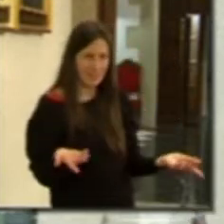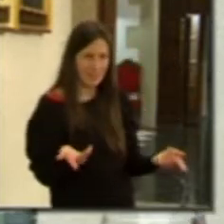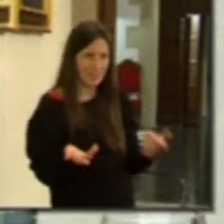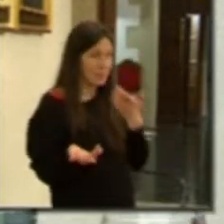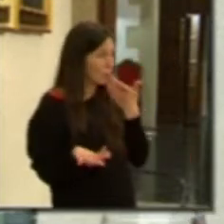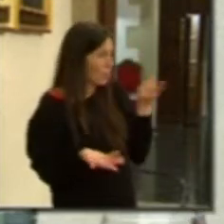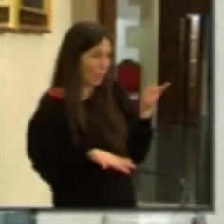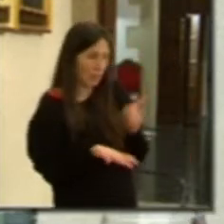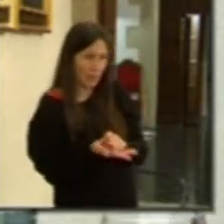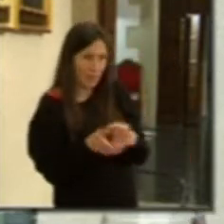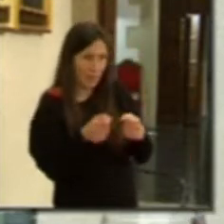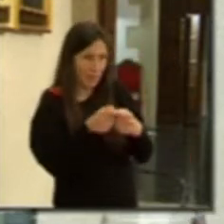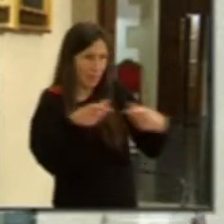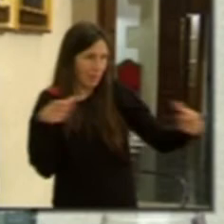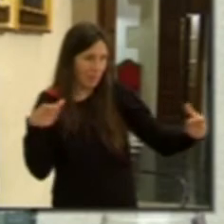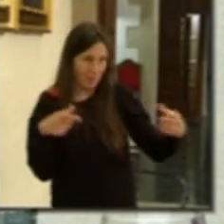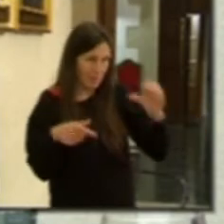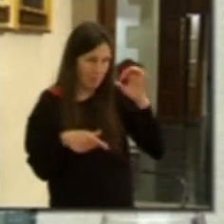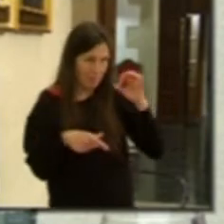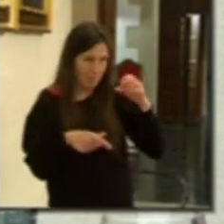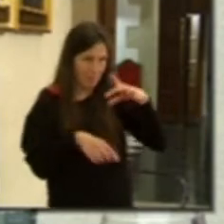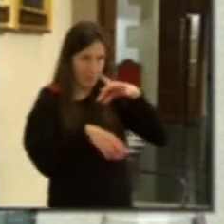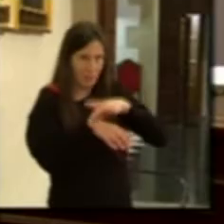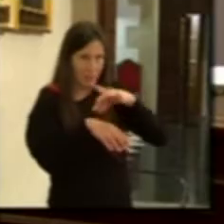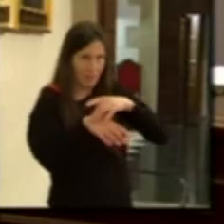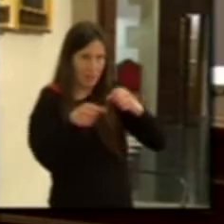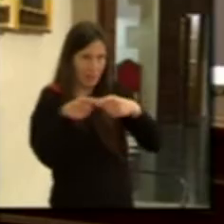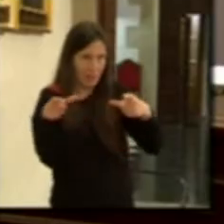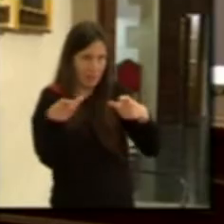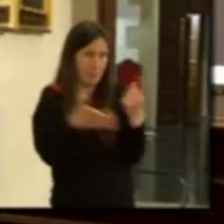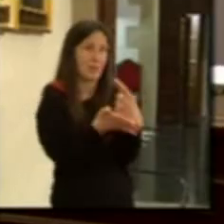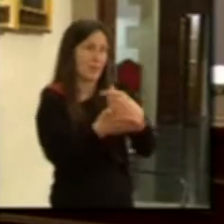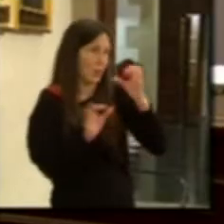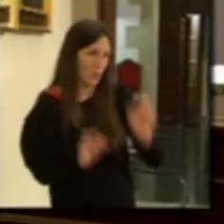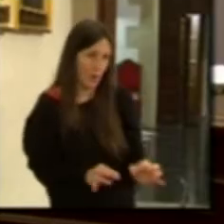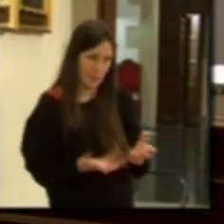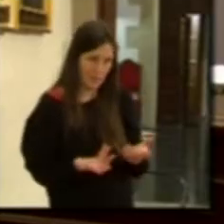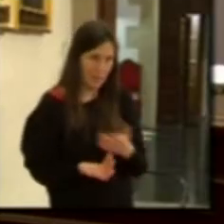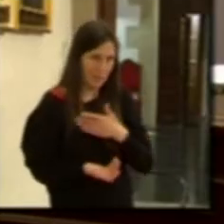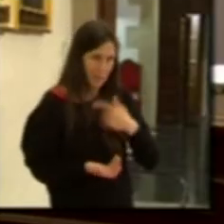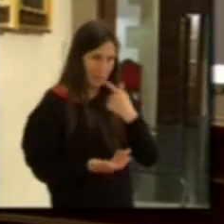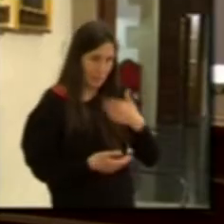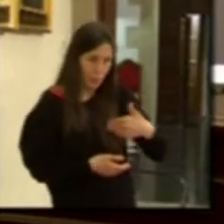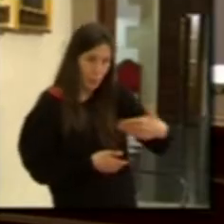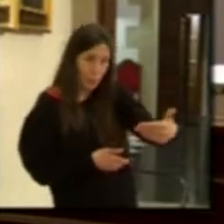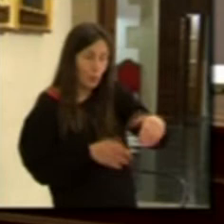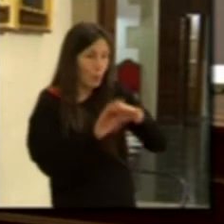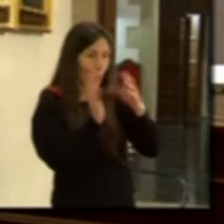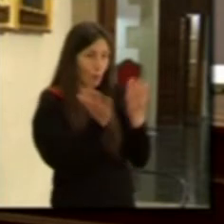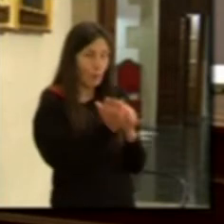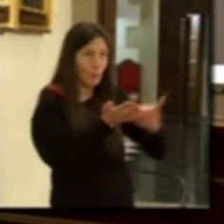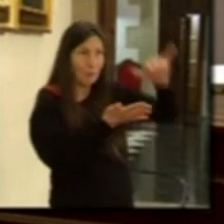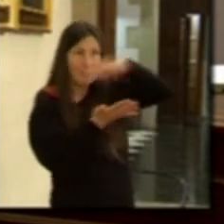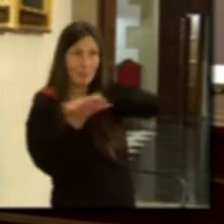similar d'aquí uns anys, no anirà pas més a poc. Per tant, com que ara sabem que això és el que tindrem, com que sabem que les